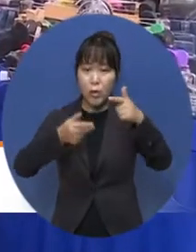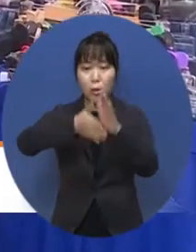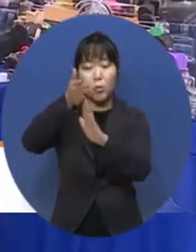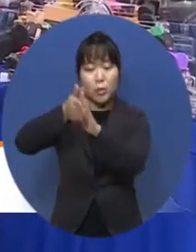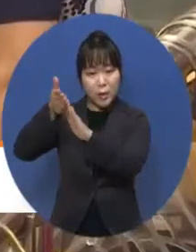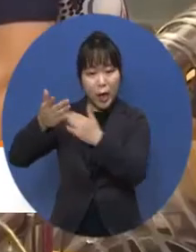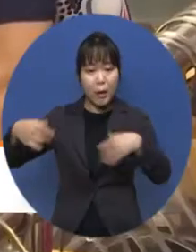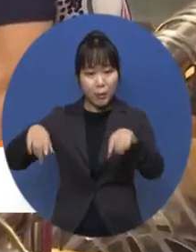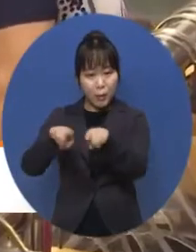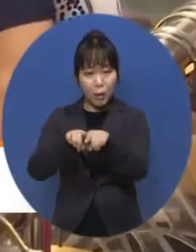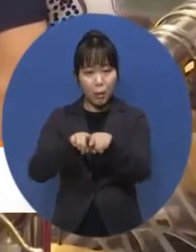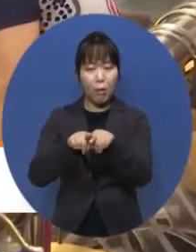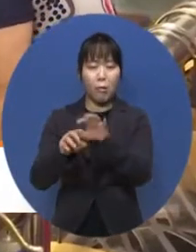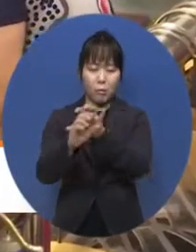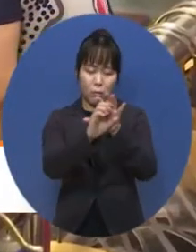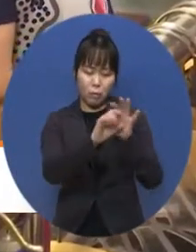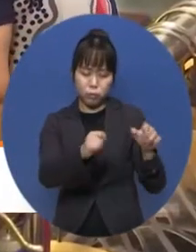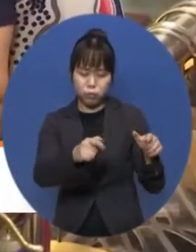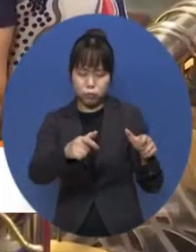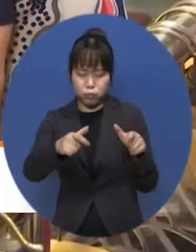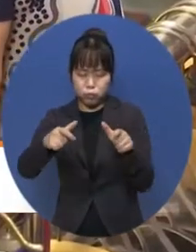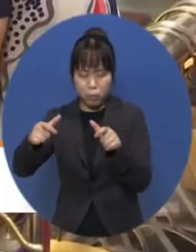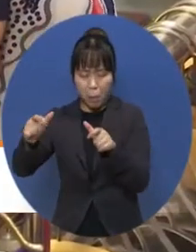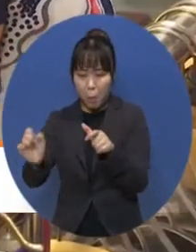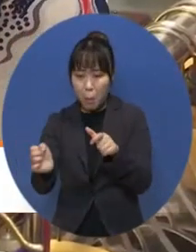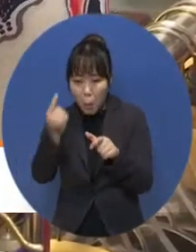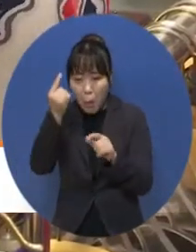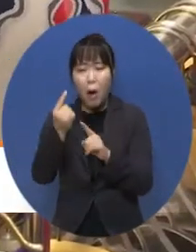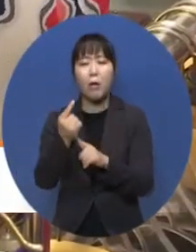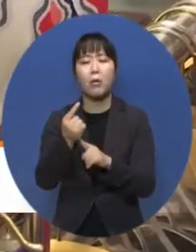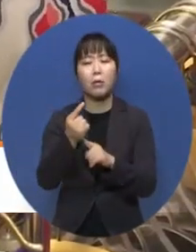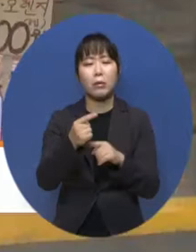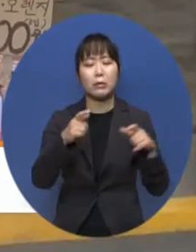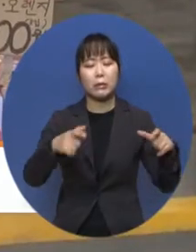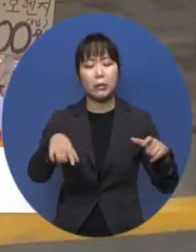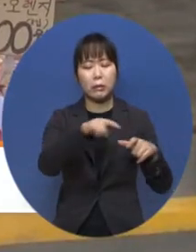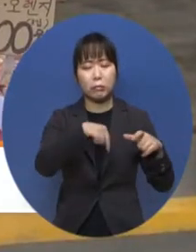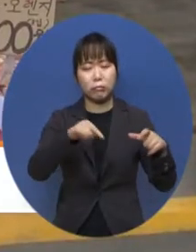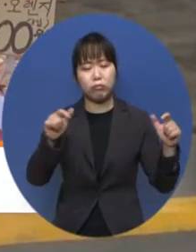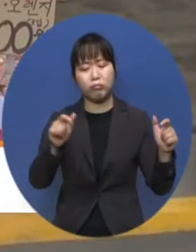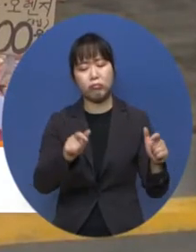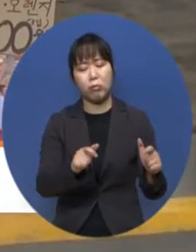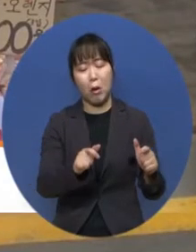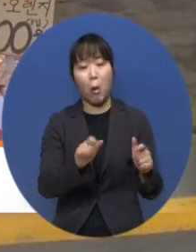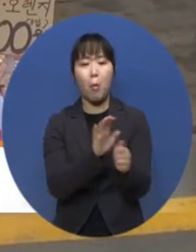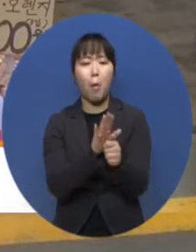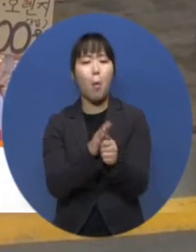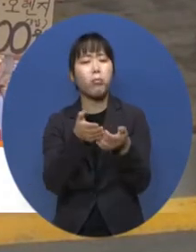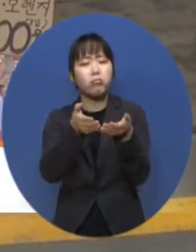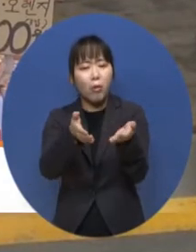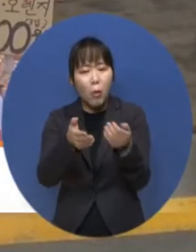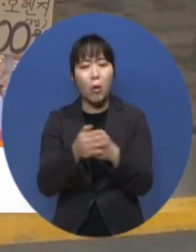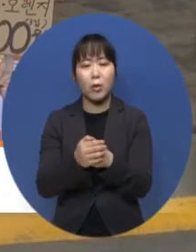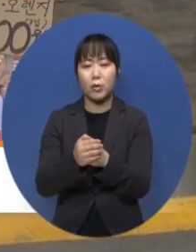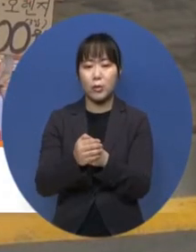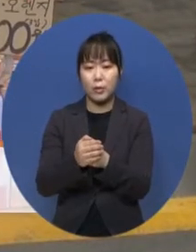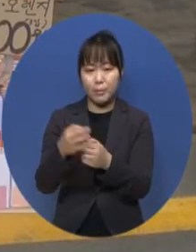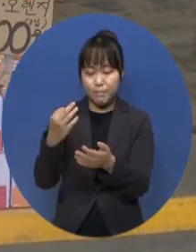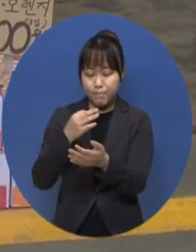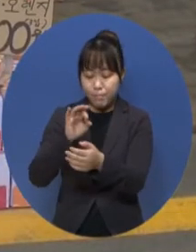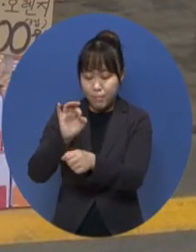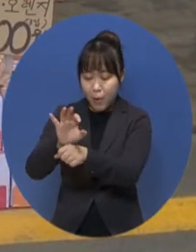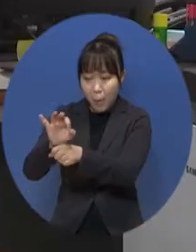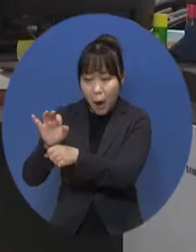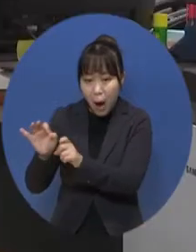함께 코로나19 확산 여파로 위축된 지역 상권을 살리고 내수 촉진과 소비 진작을 위해